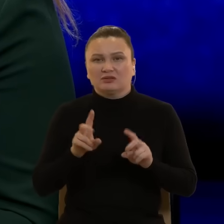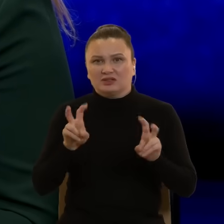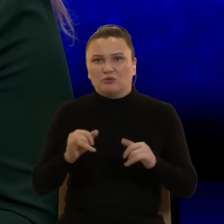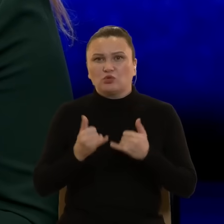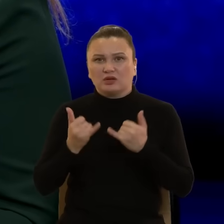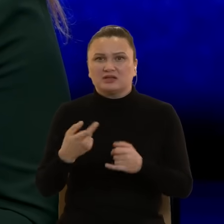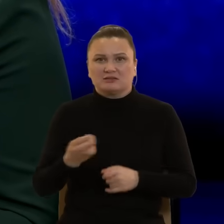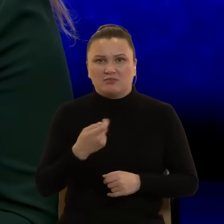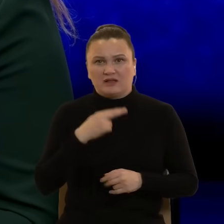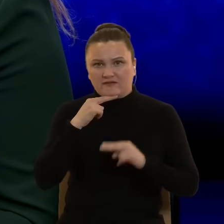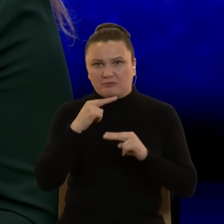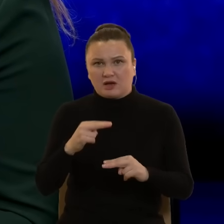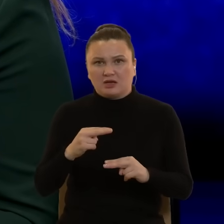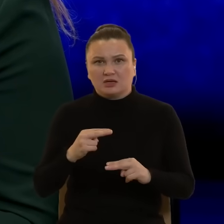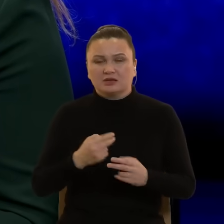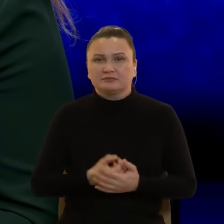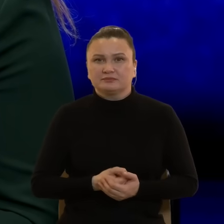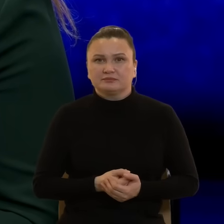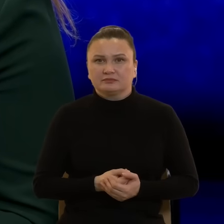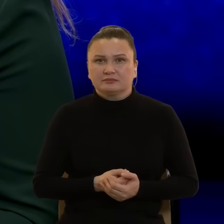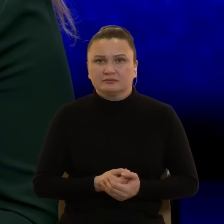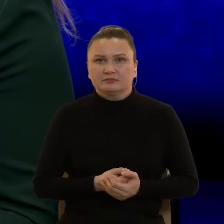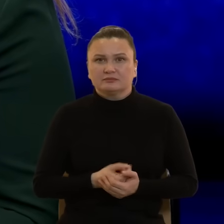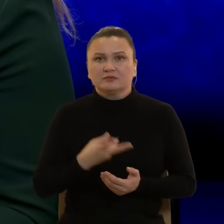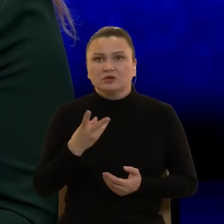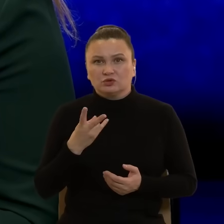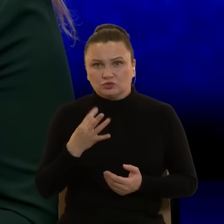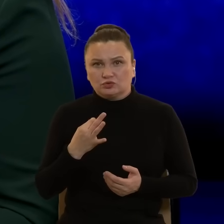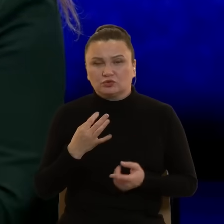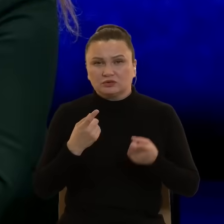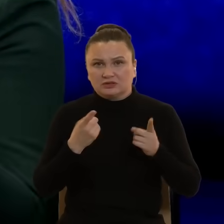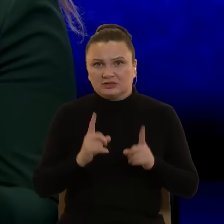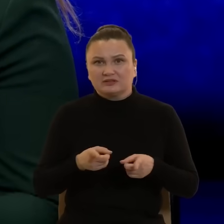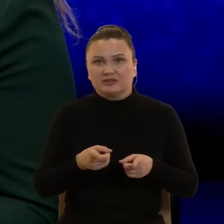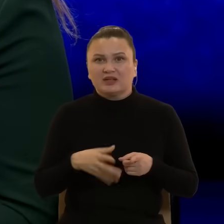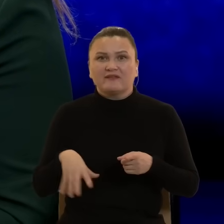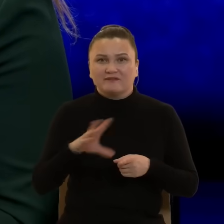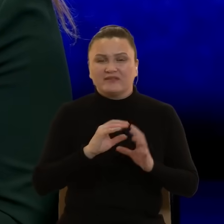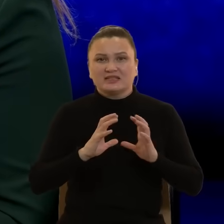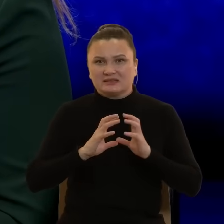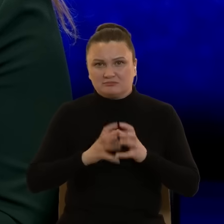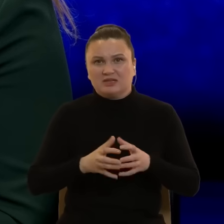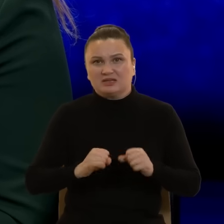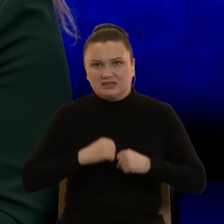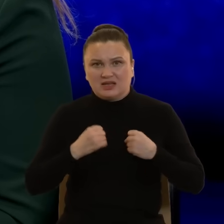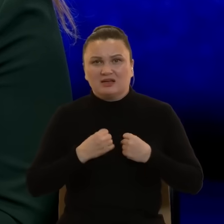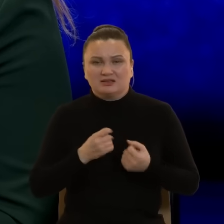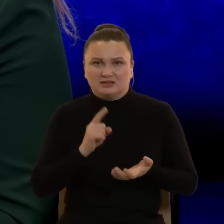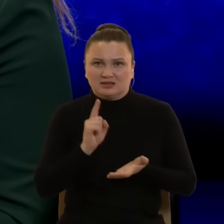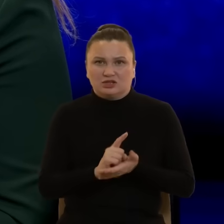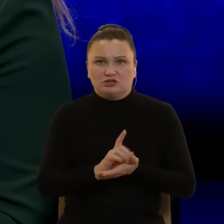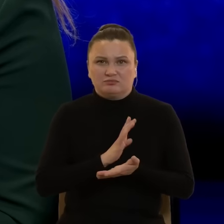меньше уделяется внимания. Но действительно усилия в этой области всего мирового сообщества должны